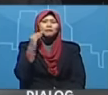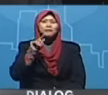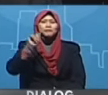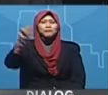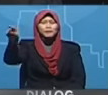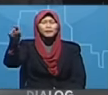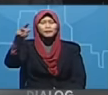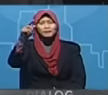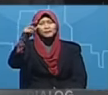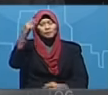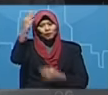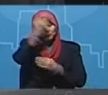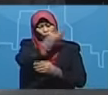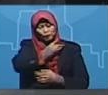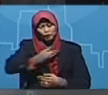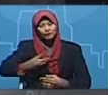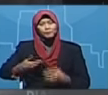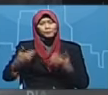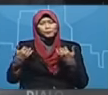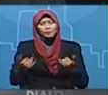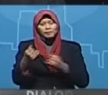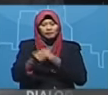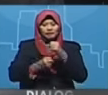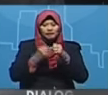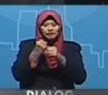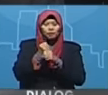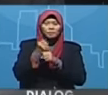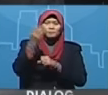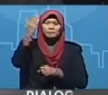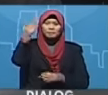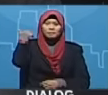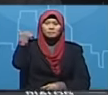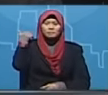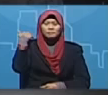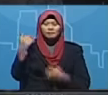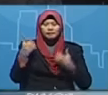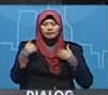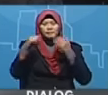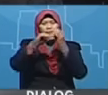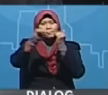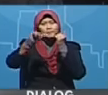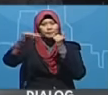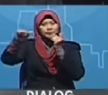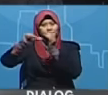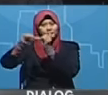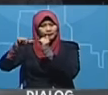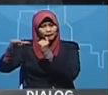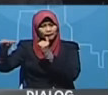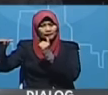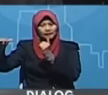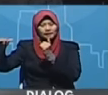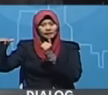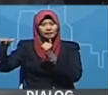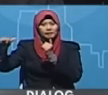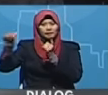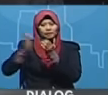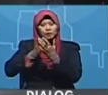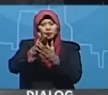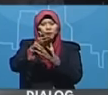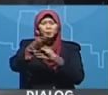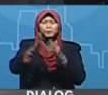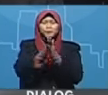kita buat ialah daripada tahun lepas kita telah mengadakan kempen. Kempen kita ni semada kita melalui